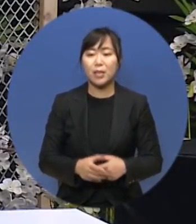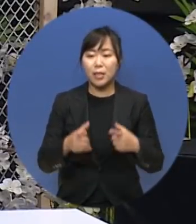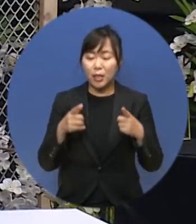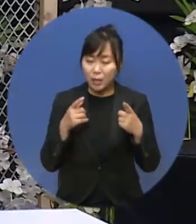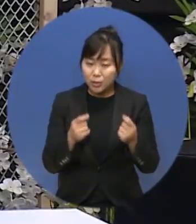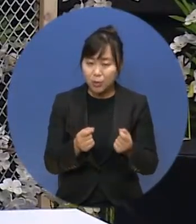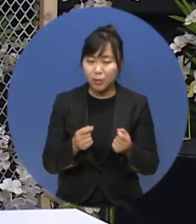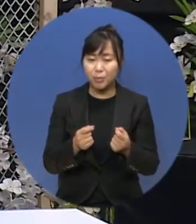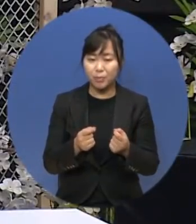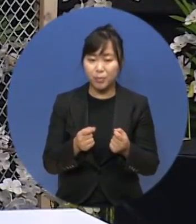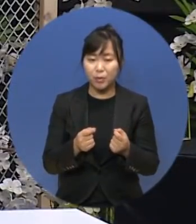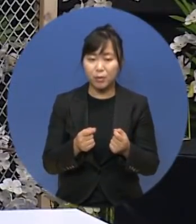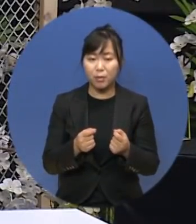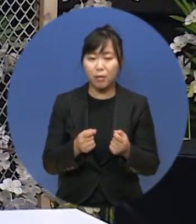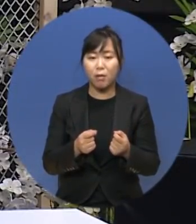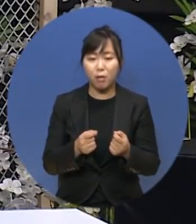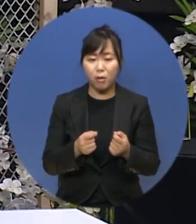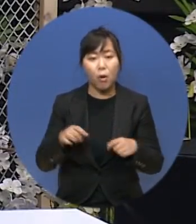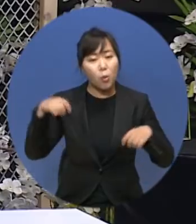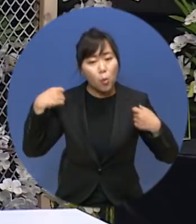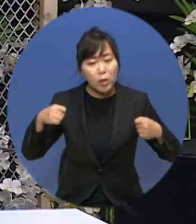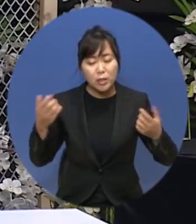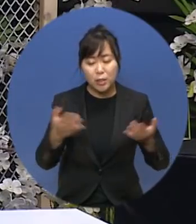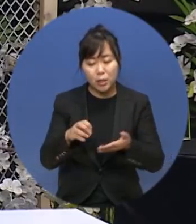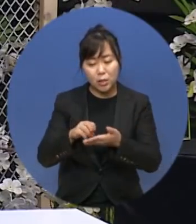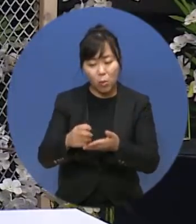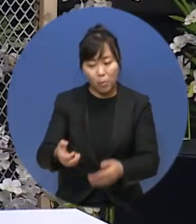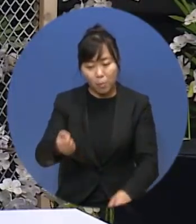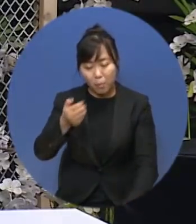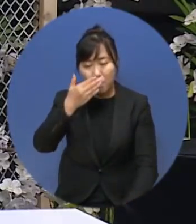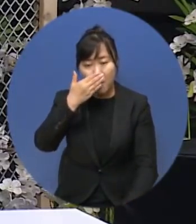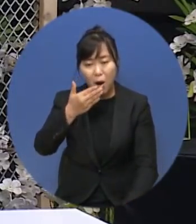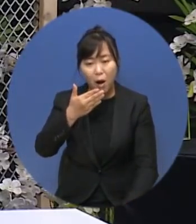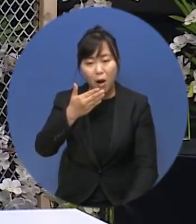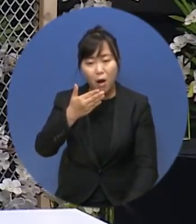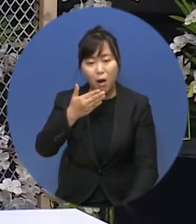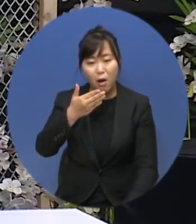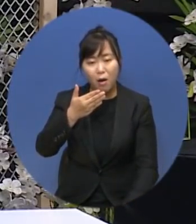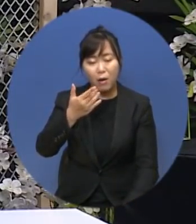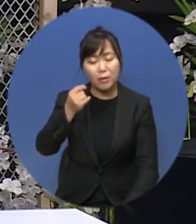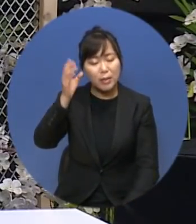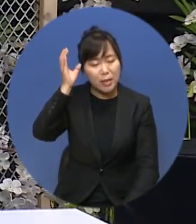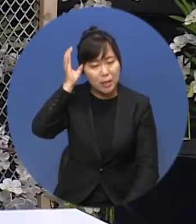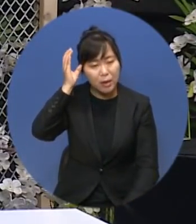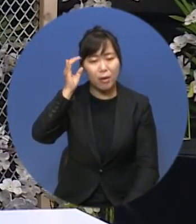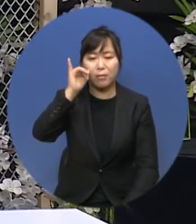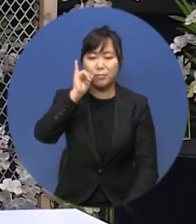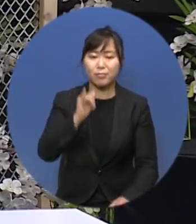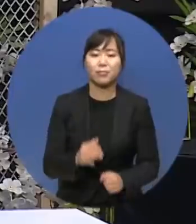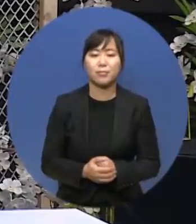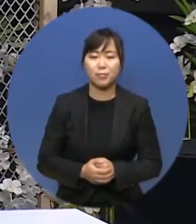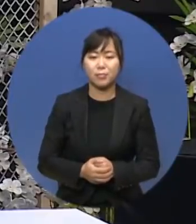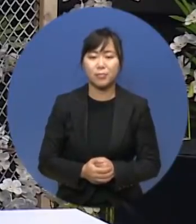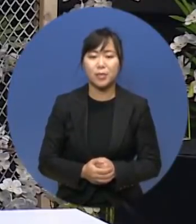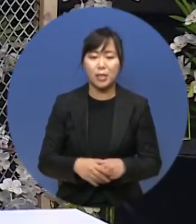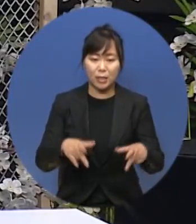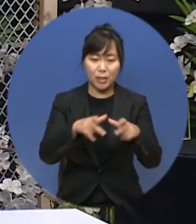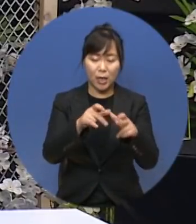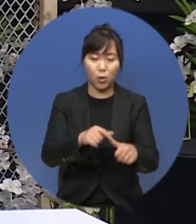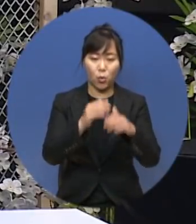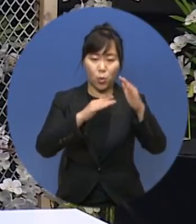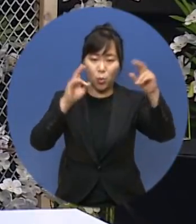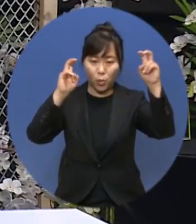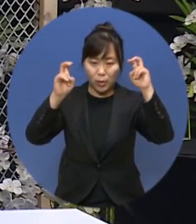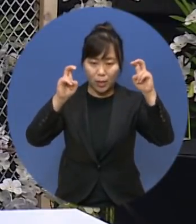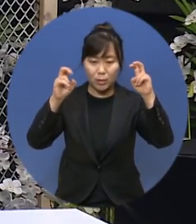효과를 통해서 공연이 직업이 될 수 있겠구나라는 기대를 또 했었고요.